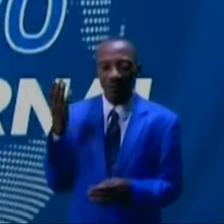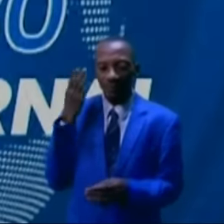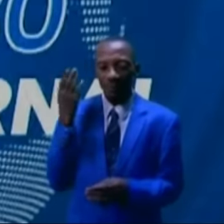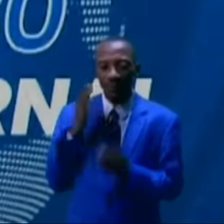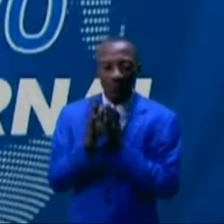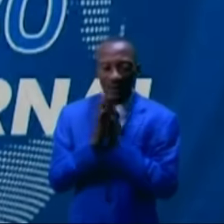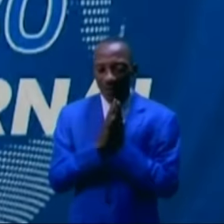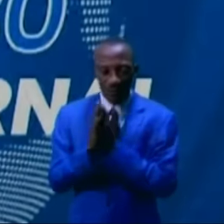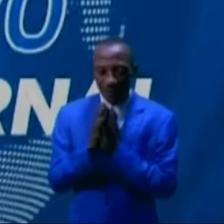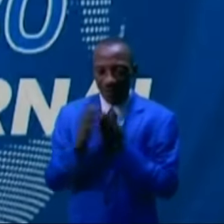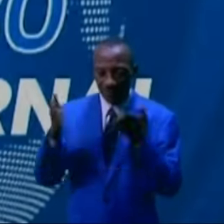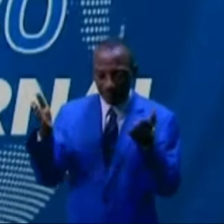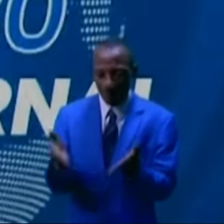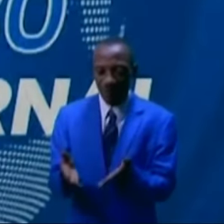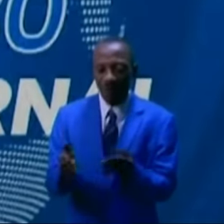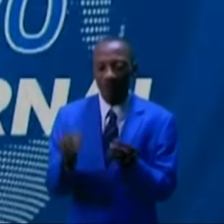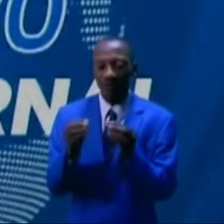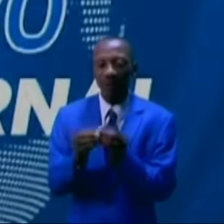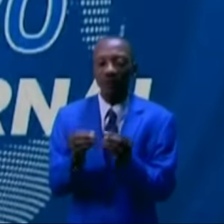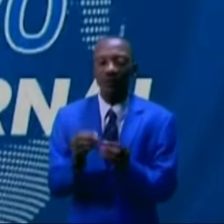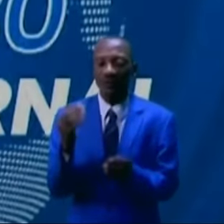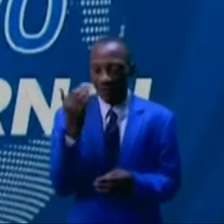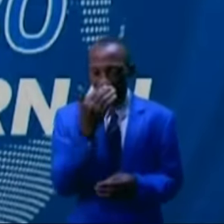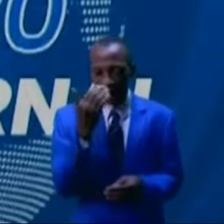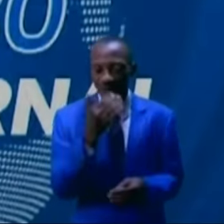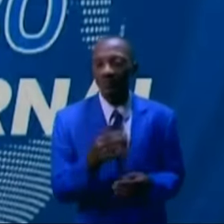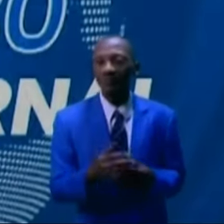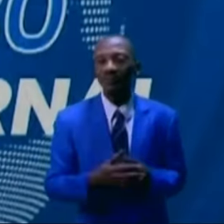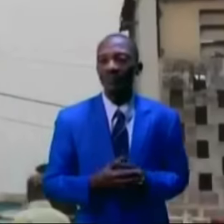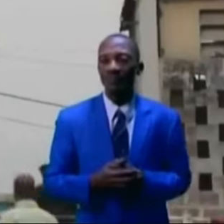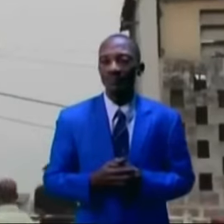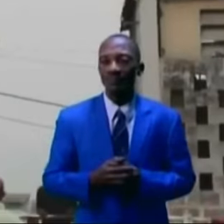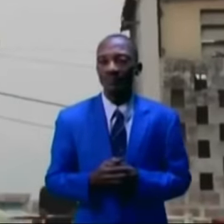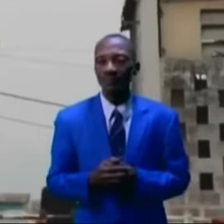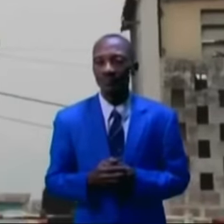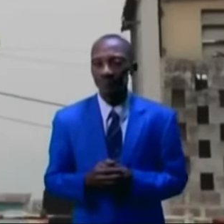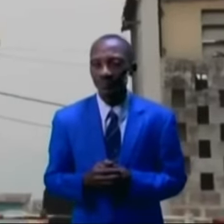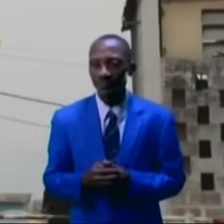dans cette université. Reportage Anim Balaka et Guy Kitoko.